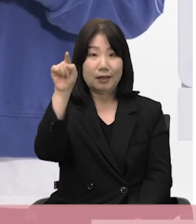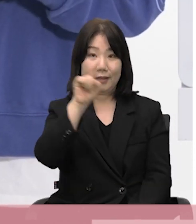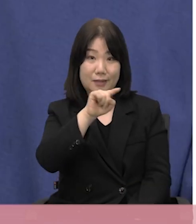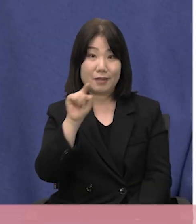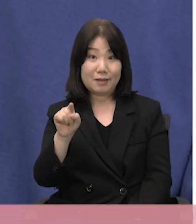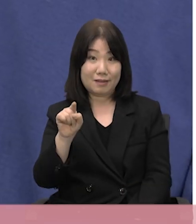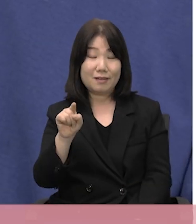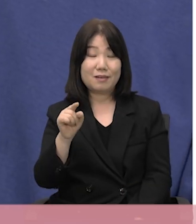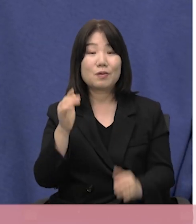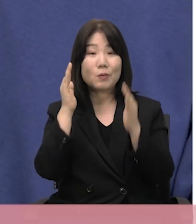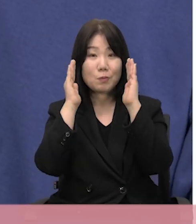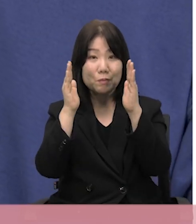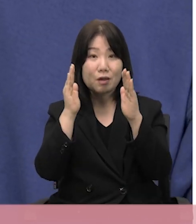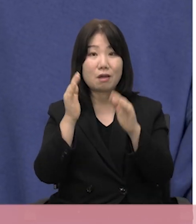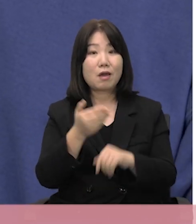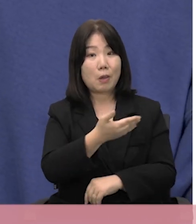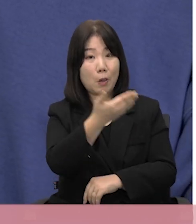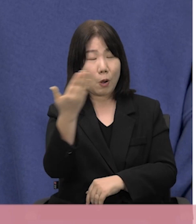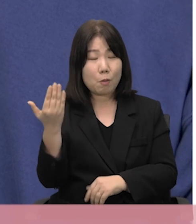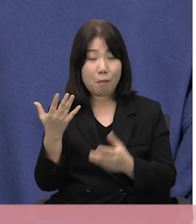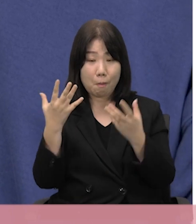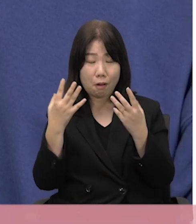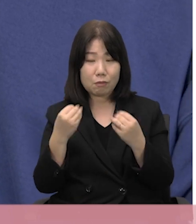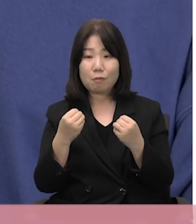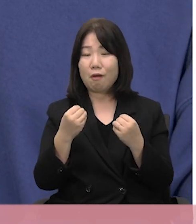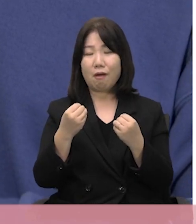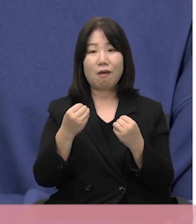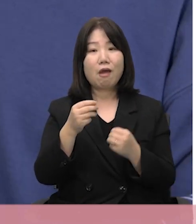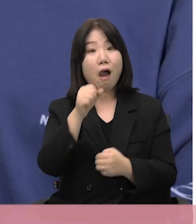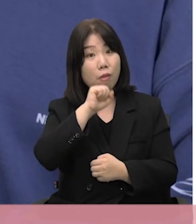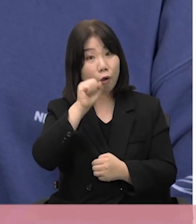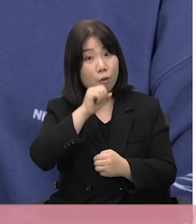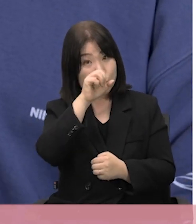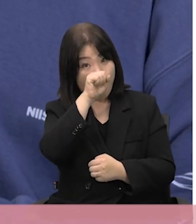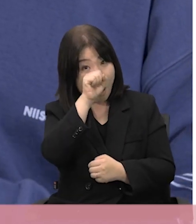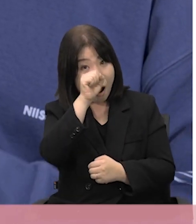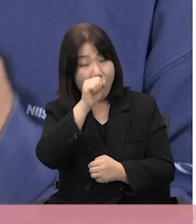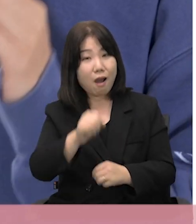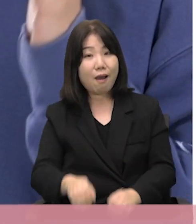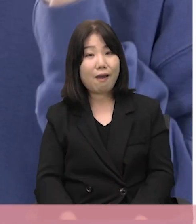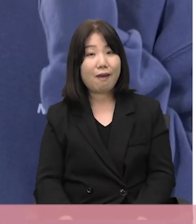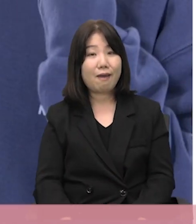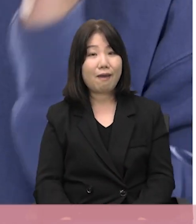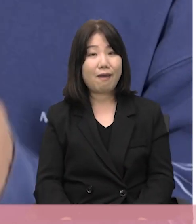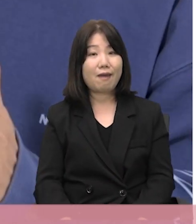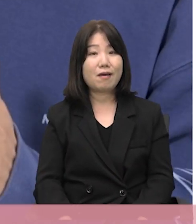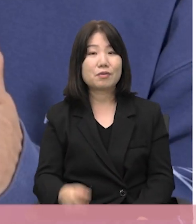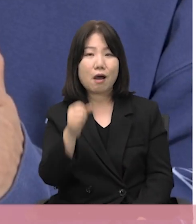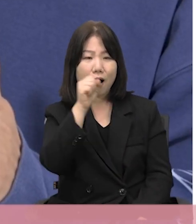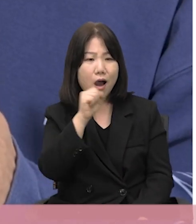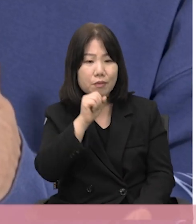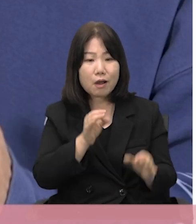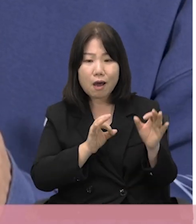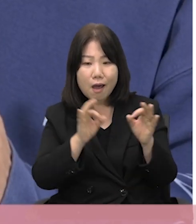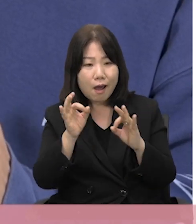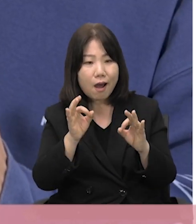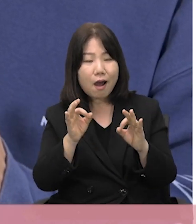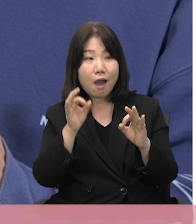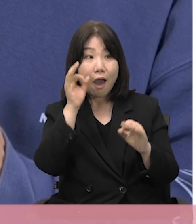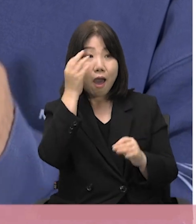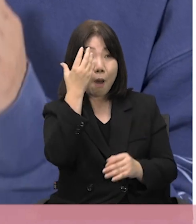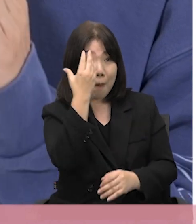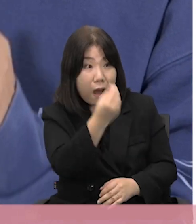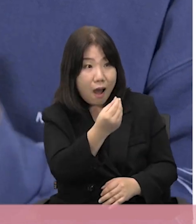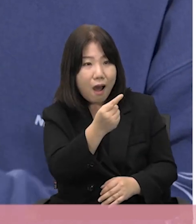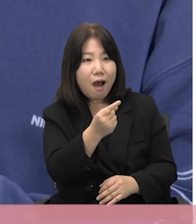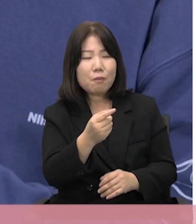알아보겠습니다. 많은 친구들이 아이스크림을 좋아하지만 특히 아이스크림 가게를 보면 지나치는 법이